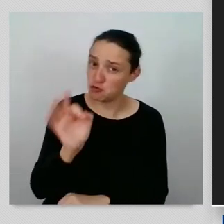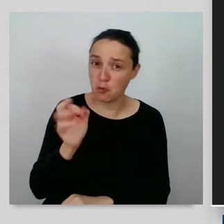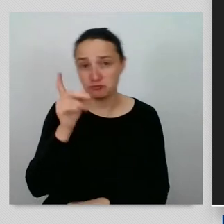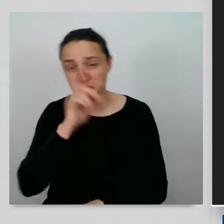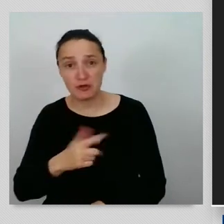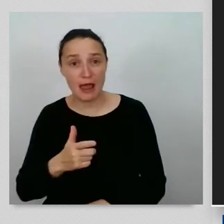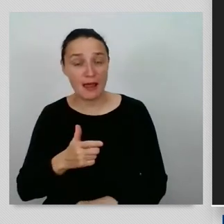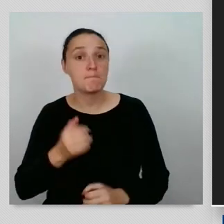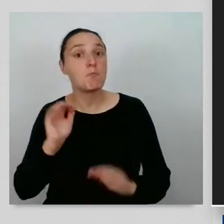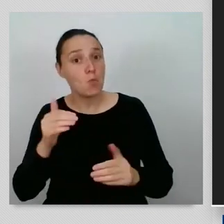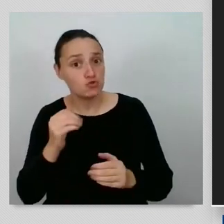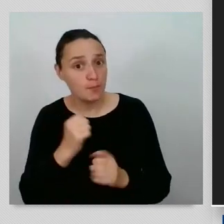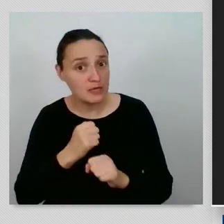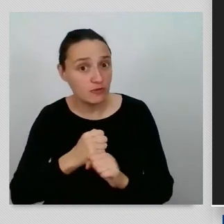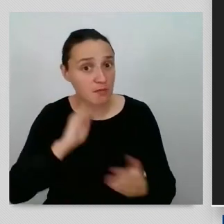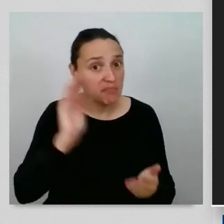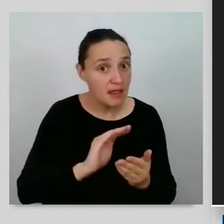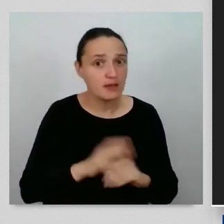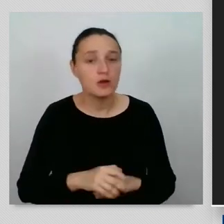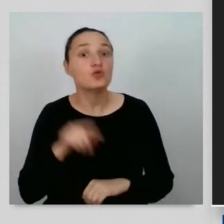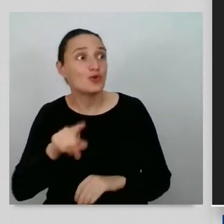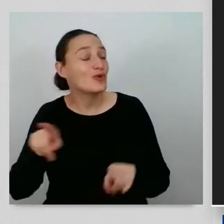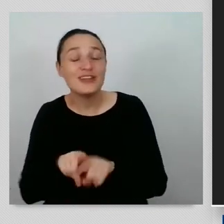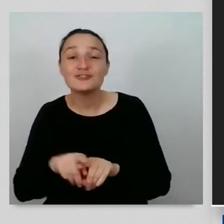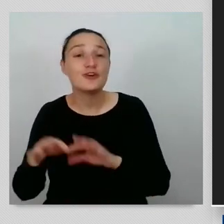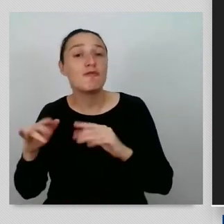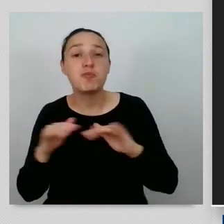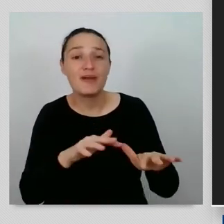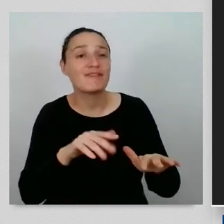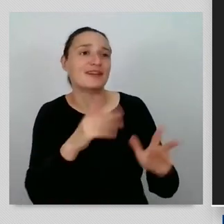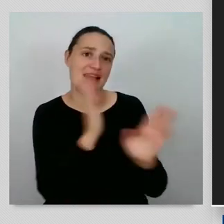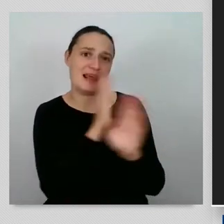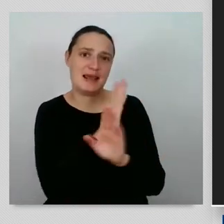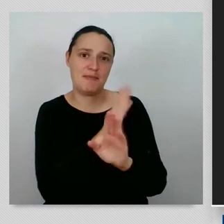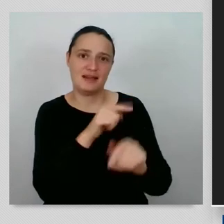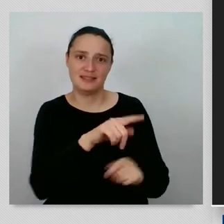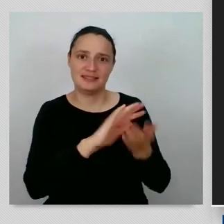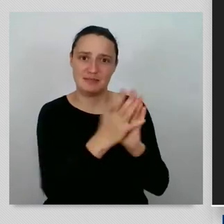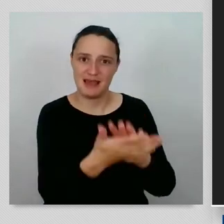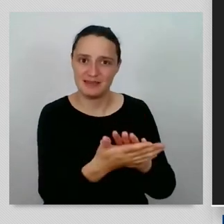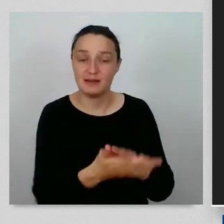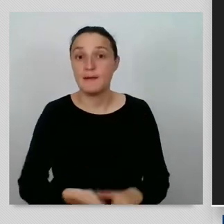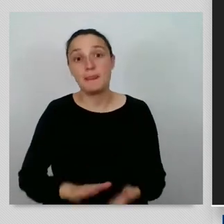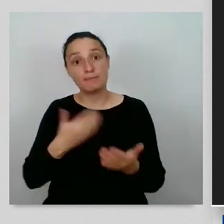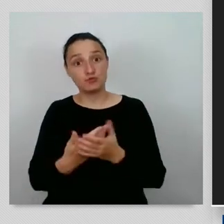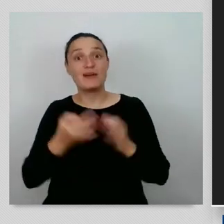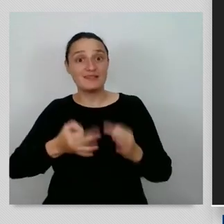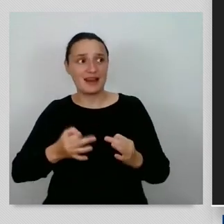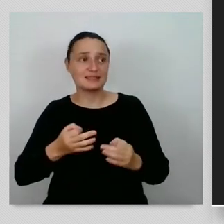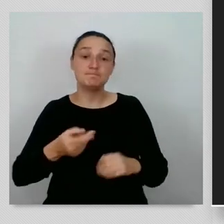mniej, czy nie. On paradoksalnie ma również wpływ na dyskusję o klimacie, prawda? Jeżeli mówimy dzisiaj, że no mamy mniej, że